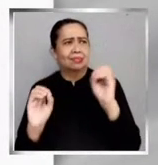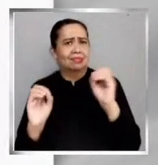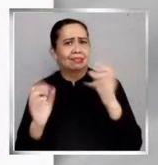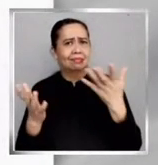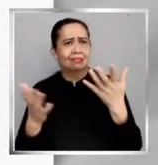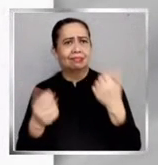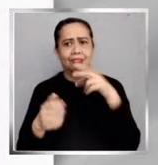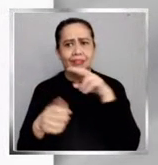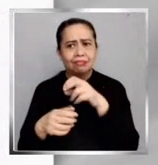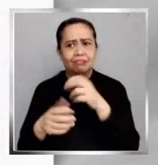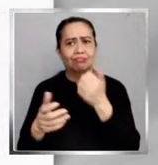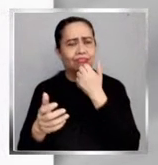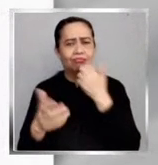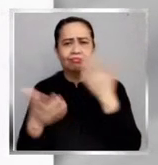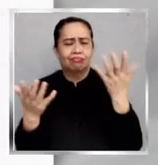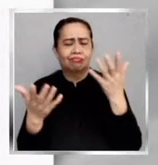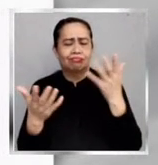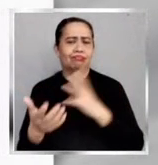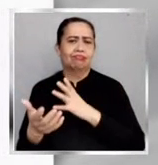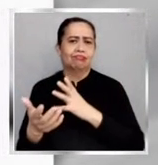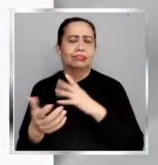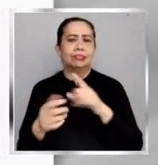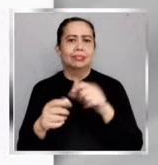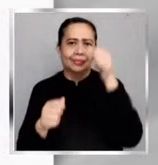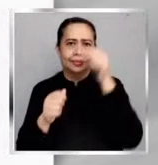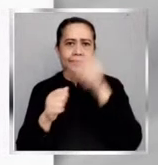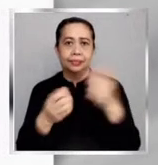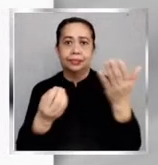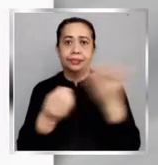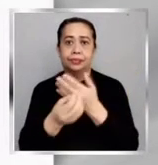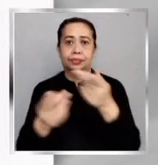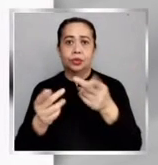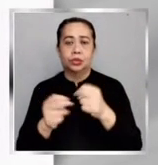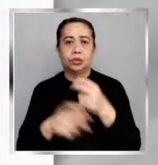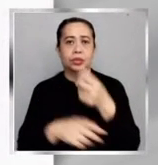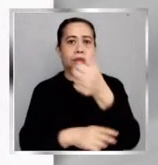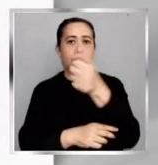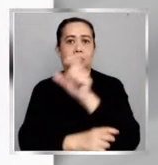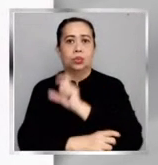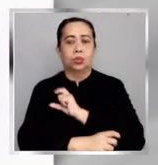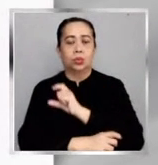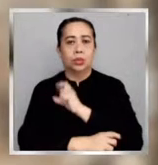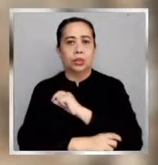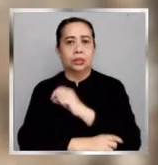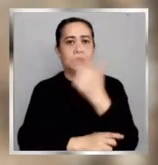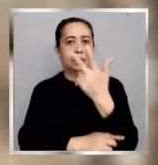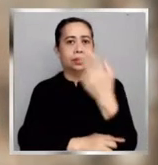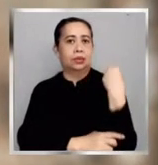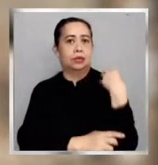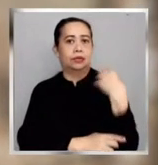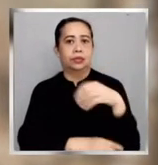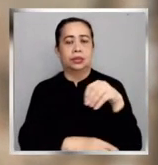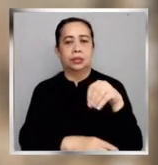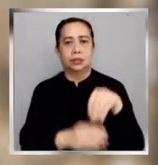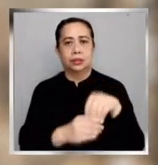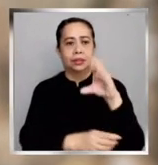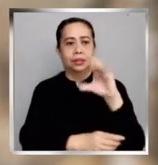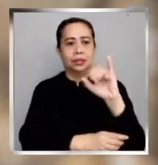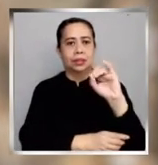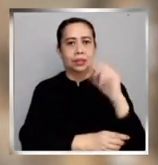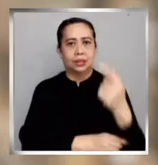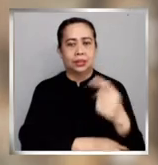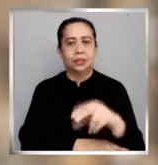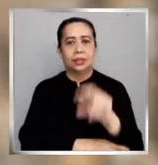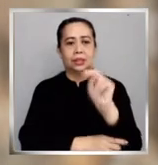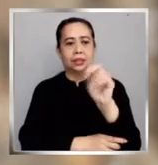nakitang irregularidad. Matatanda ang sinibak sa pwesto ang 10 pulis at 3 opisyal ng CIDG-NCR, kabilang